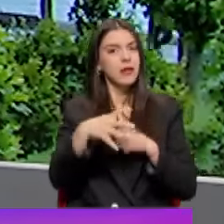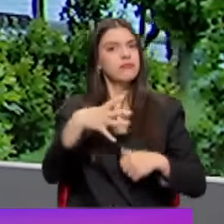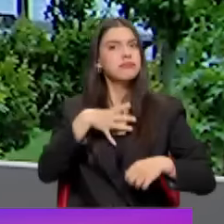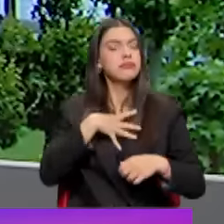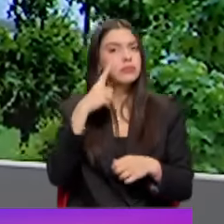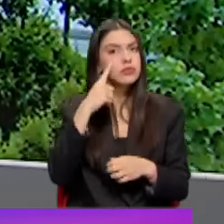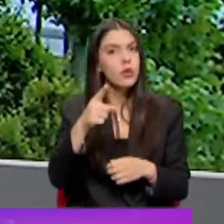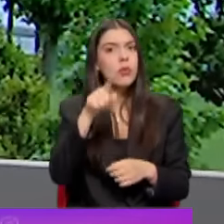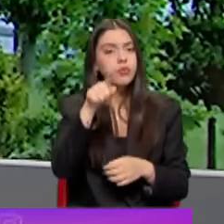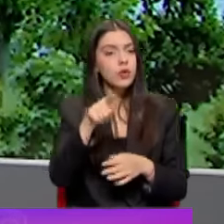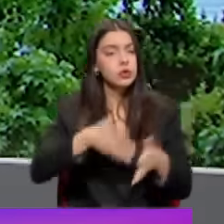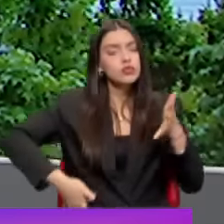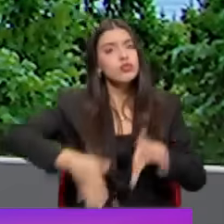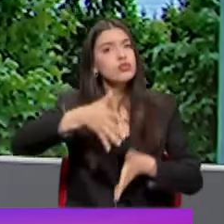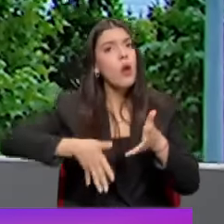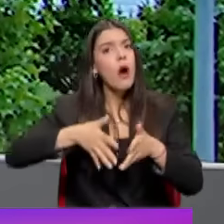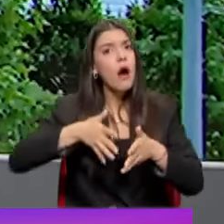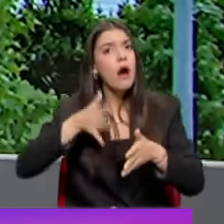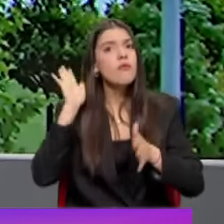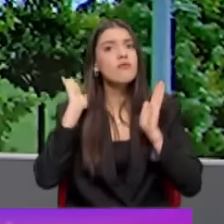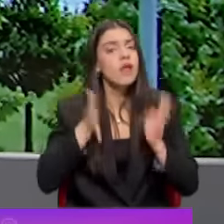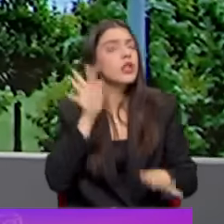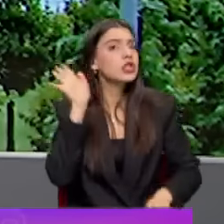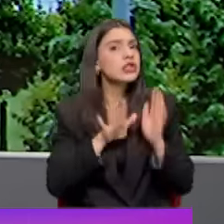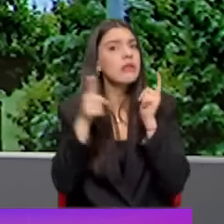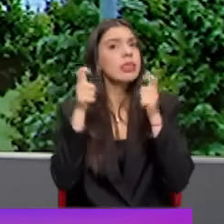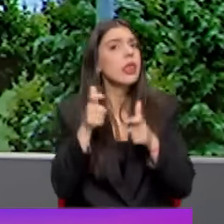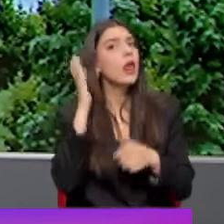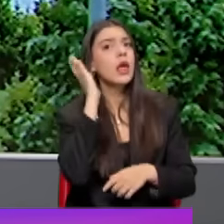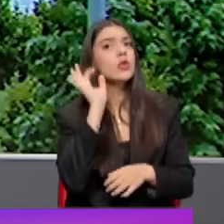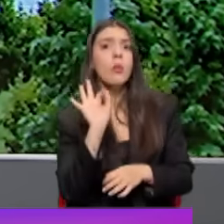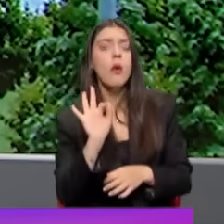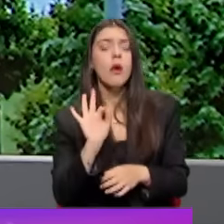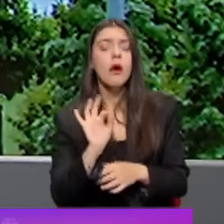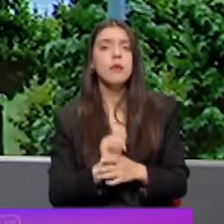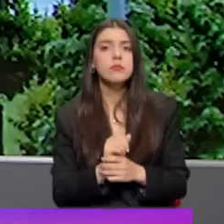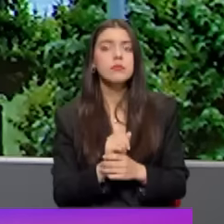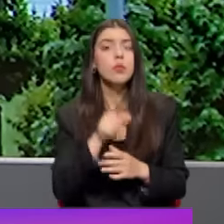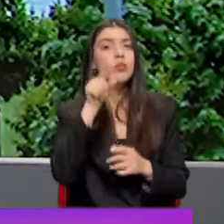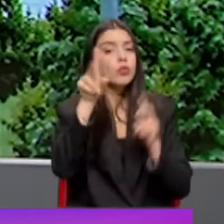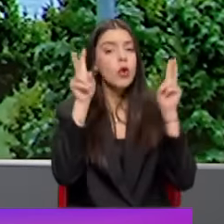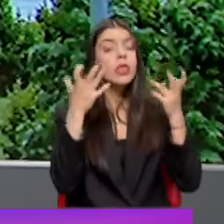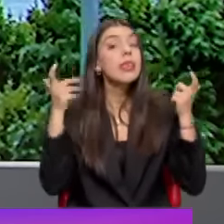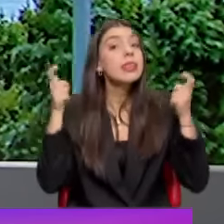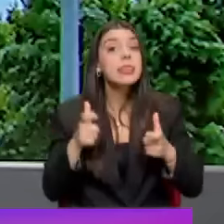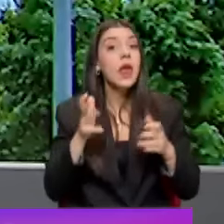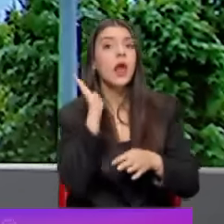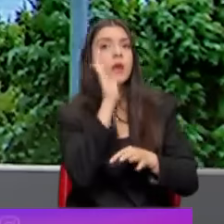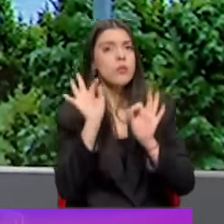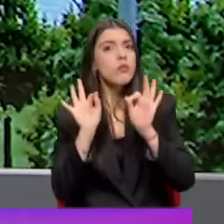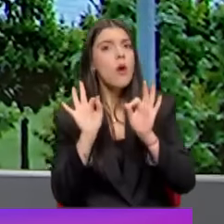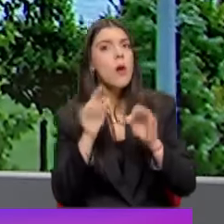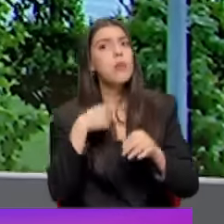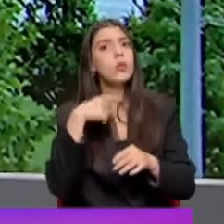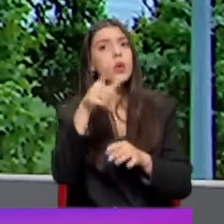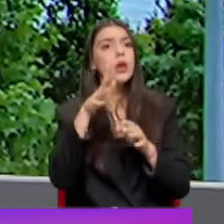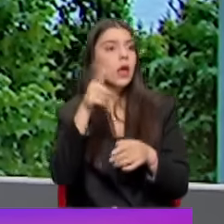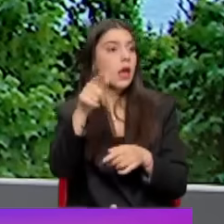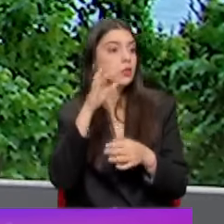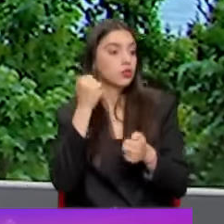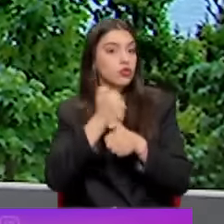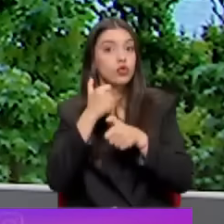olarak yaşanan sokaktaki şiddet Nereye Böyle bu mesele nereye kadar varmalı ki yetkililer bu konuda